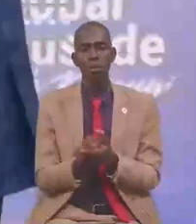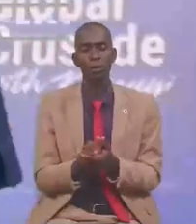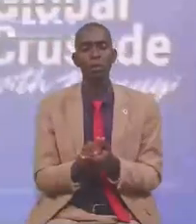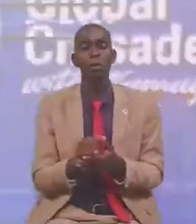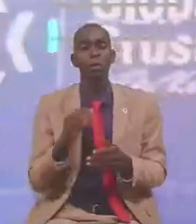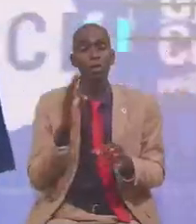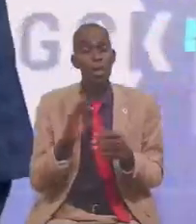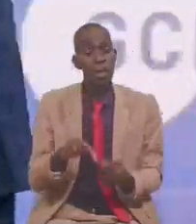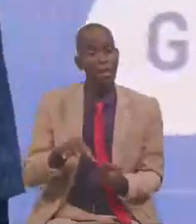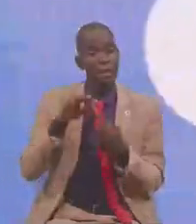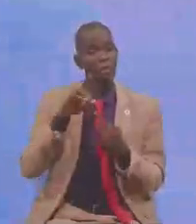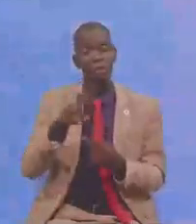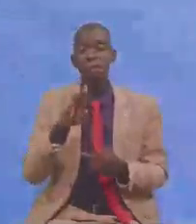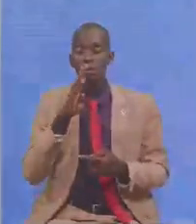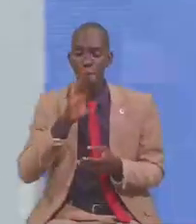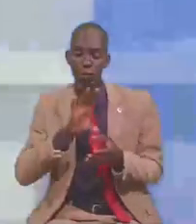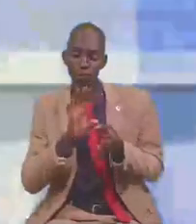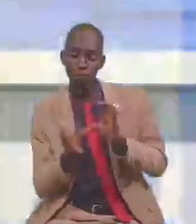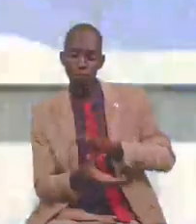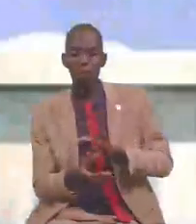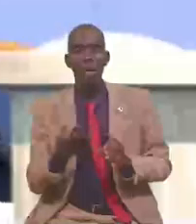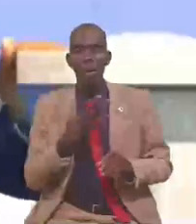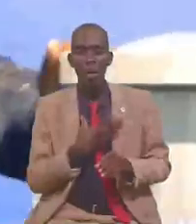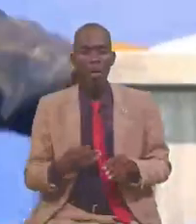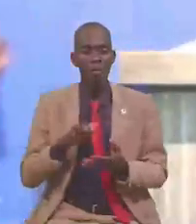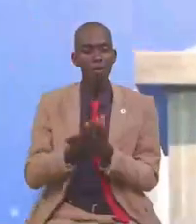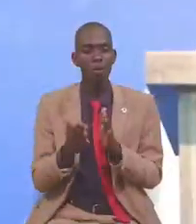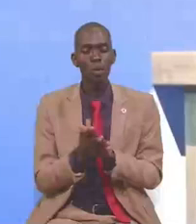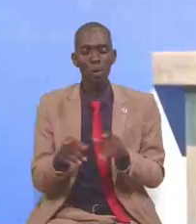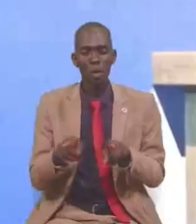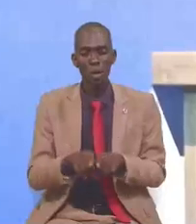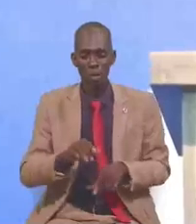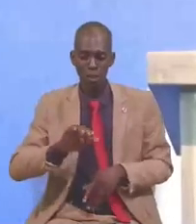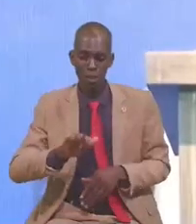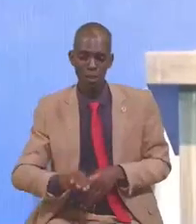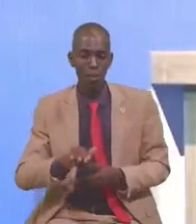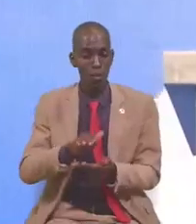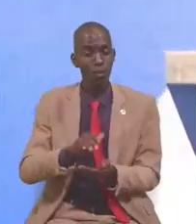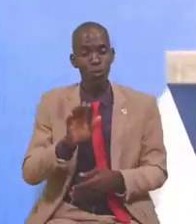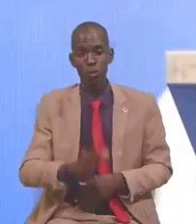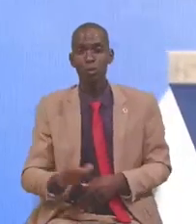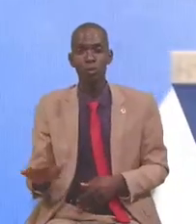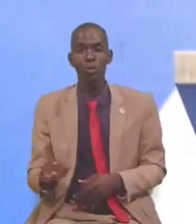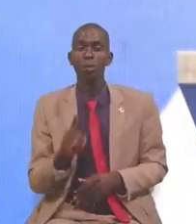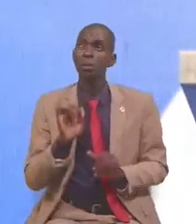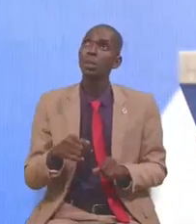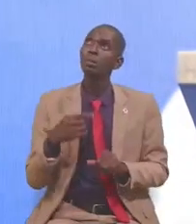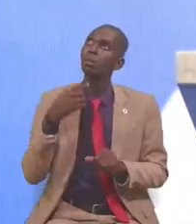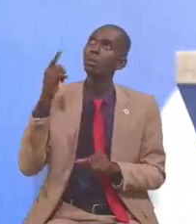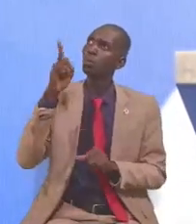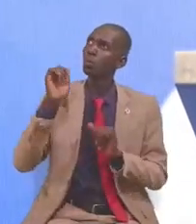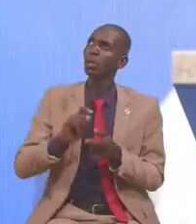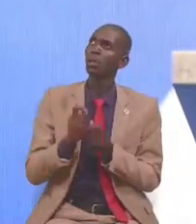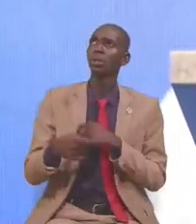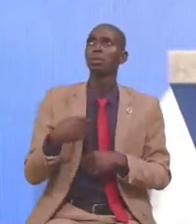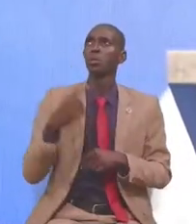convertis pour devenir comme un petit enfant et que tu dises, Tu peux me changer. Tu peux